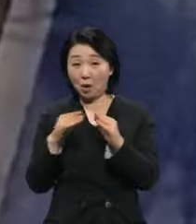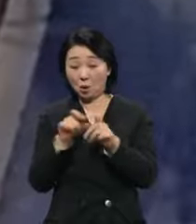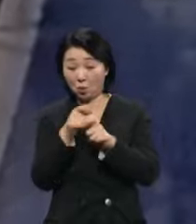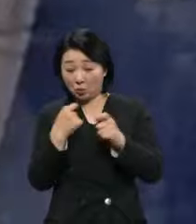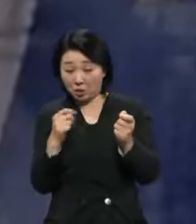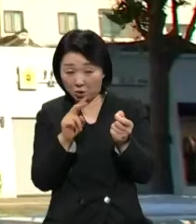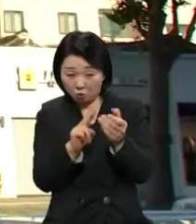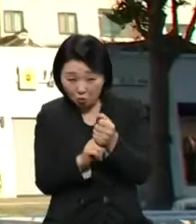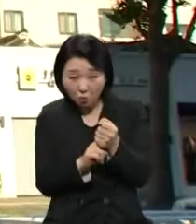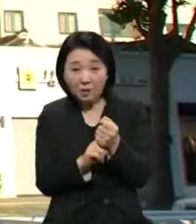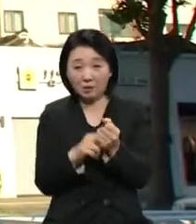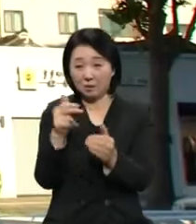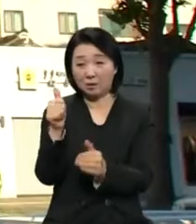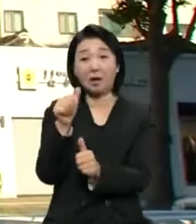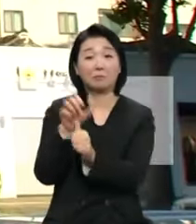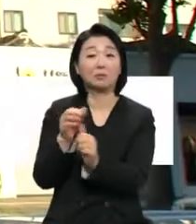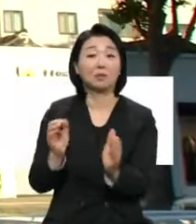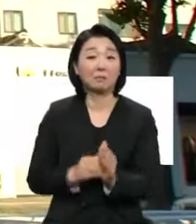씨를 붙잡았습니다.